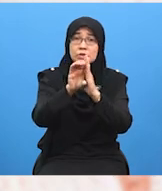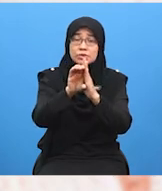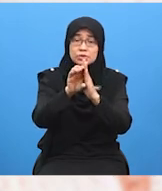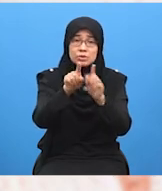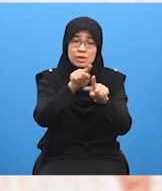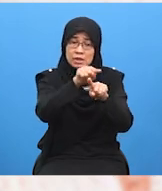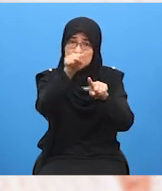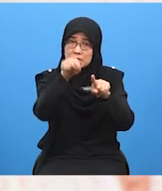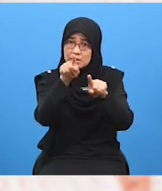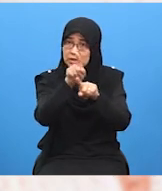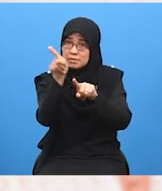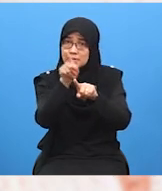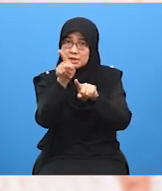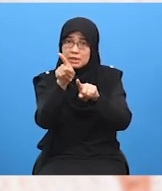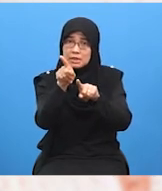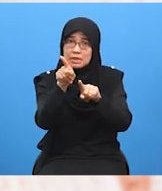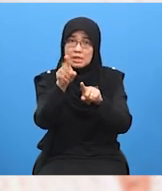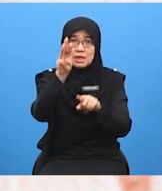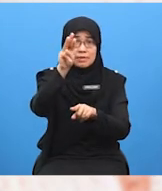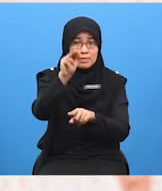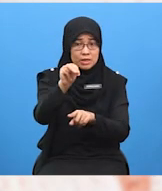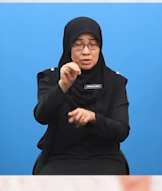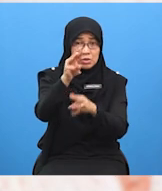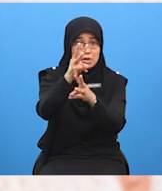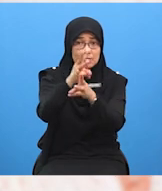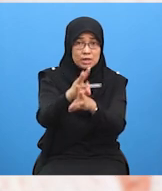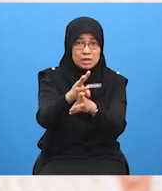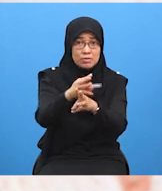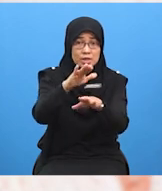mikro pengawal pada peranti proses.